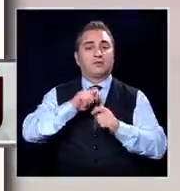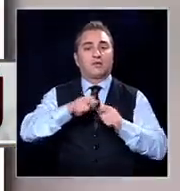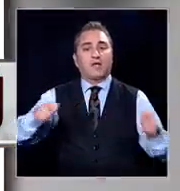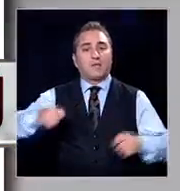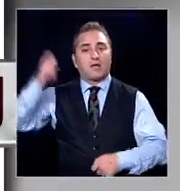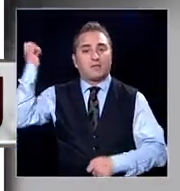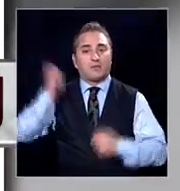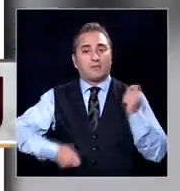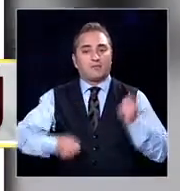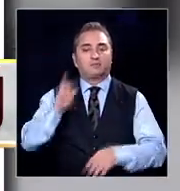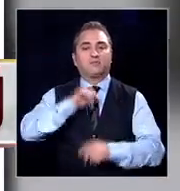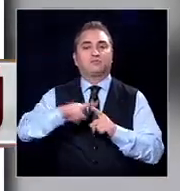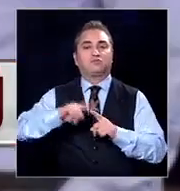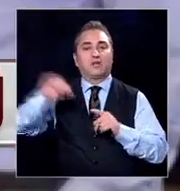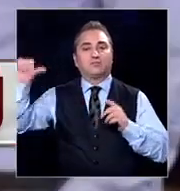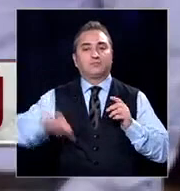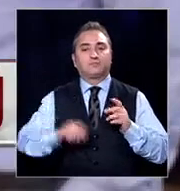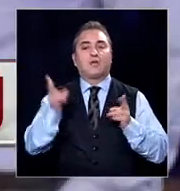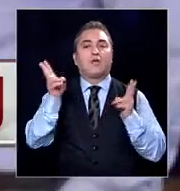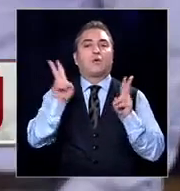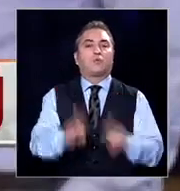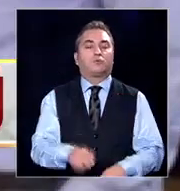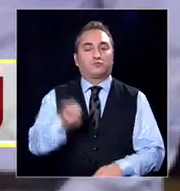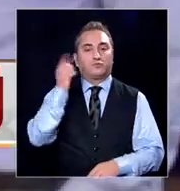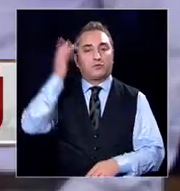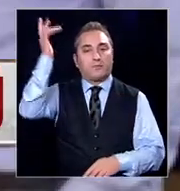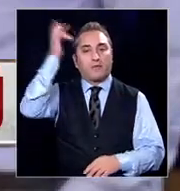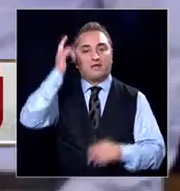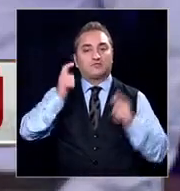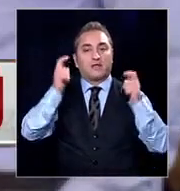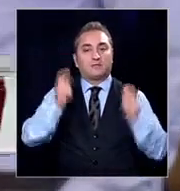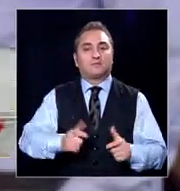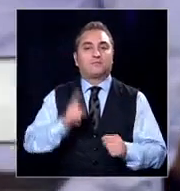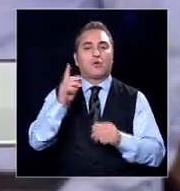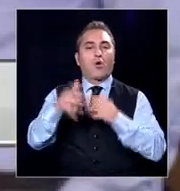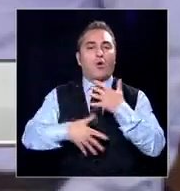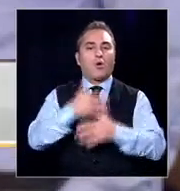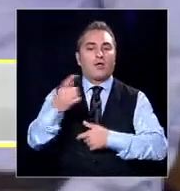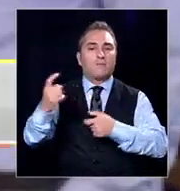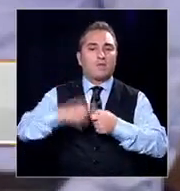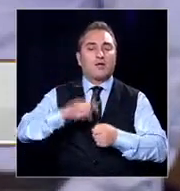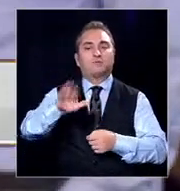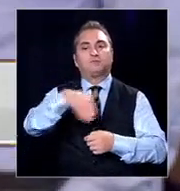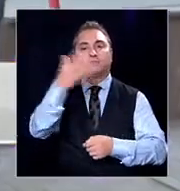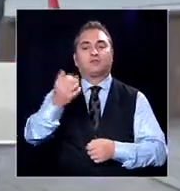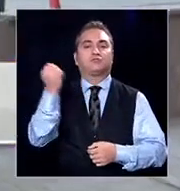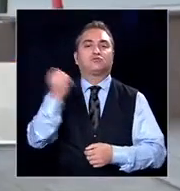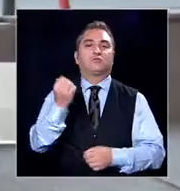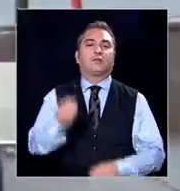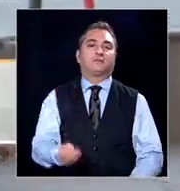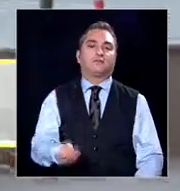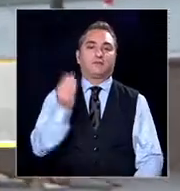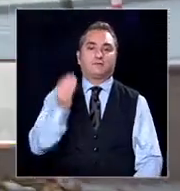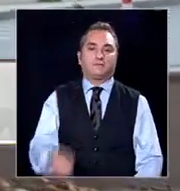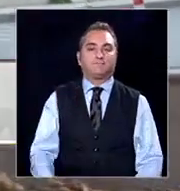sonra bıçaklanarak öldürülmüştü. Dün Bağcılar'da bu olayla bağlantılı başka bir cinayet daha işlendi. Dün